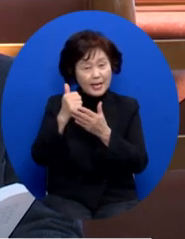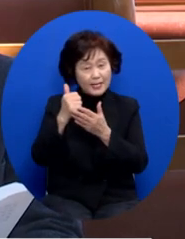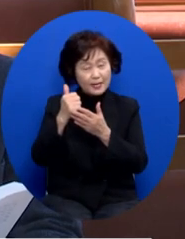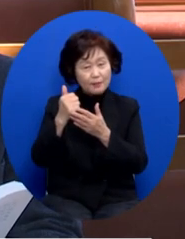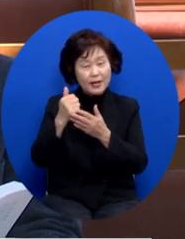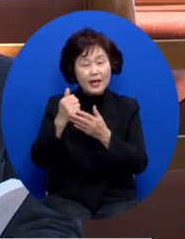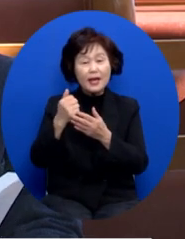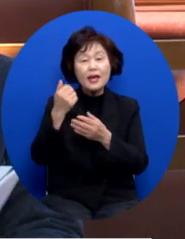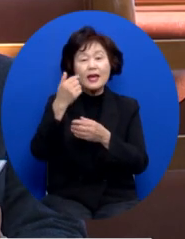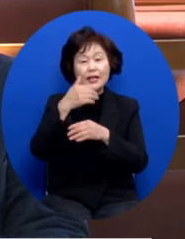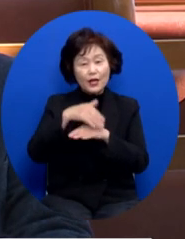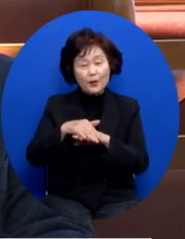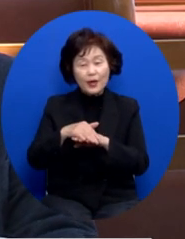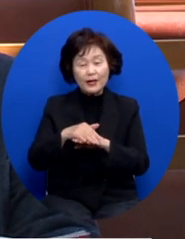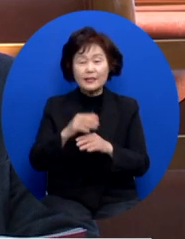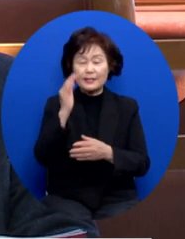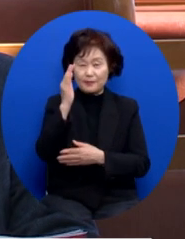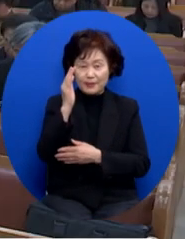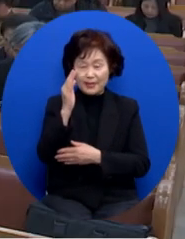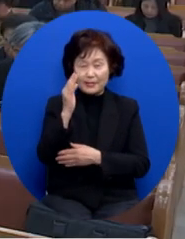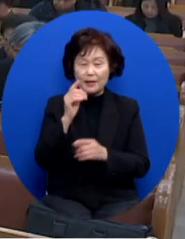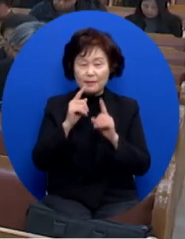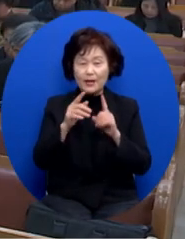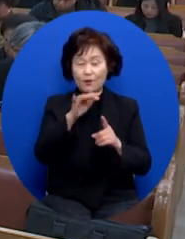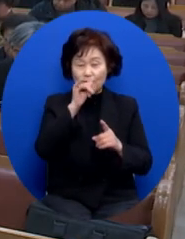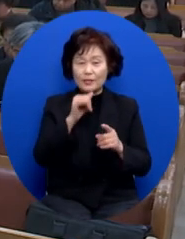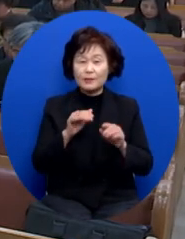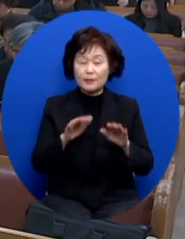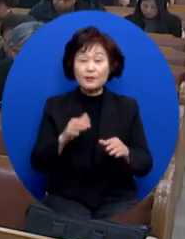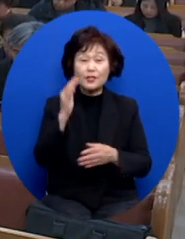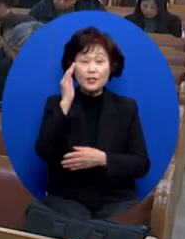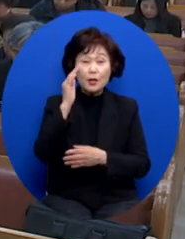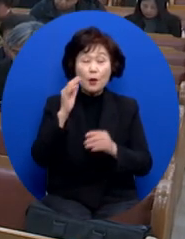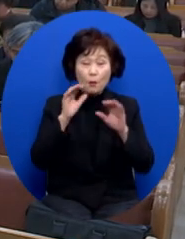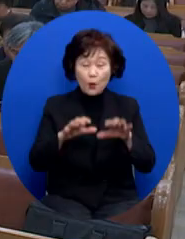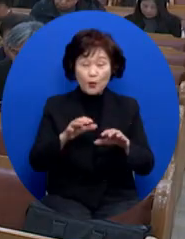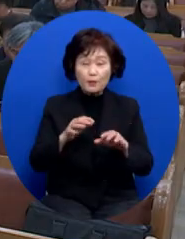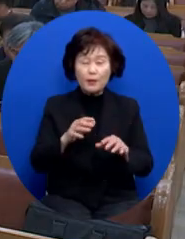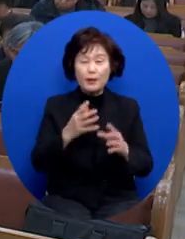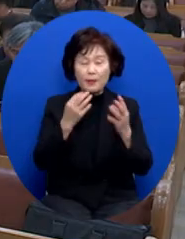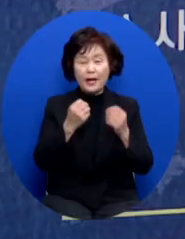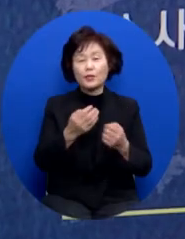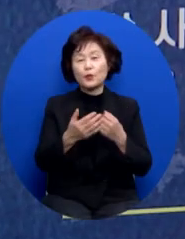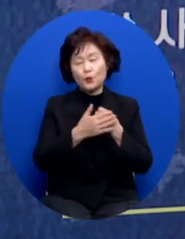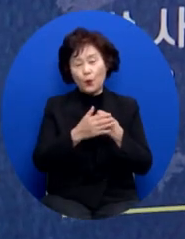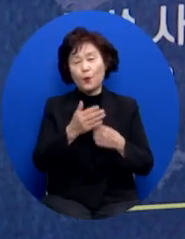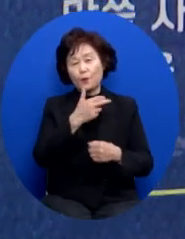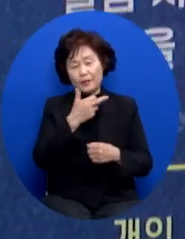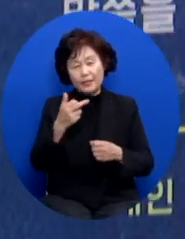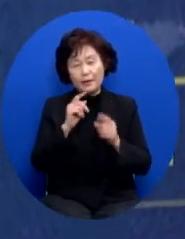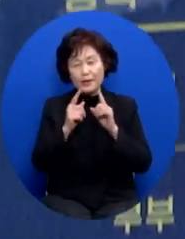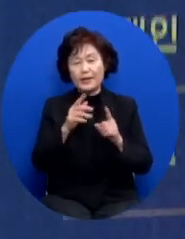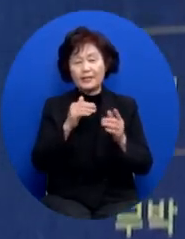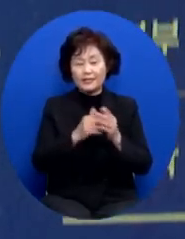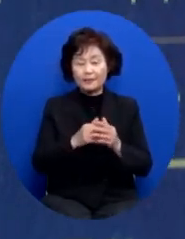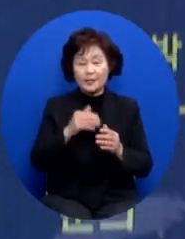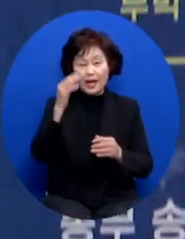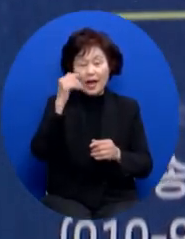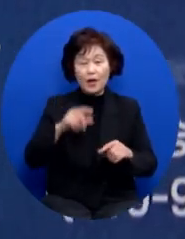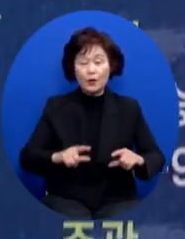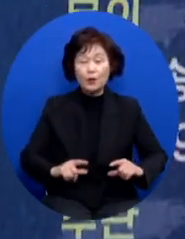연구했다 이번 세미나는 설교에 많은 도움이 될 것이라고 전했습니다 한편 신학 박사들로 구성된 한국